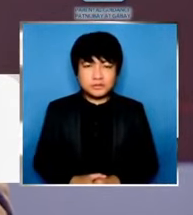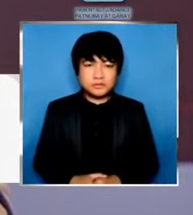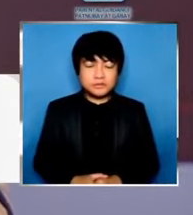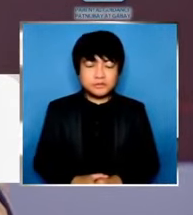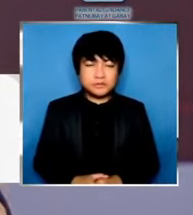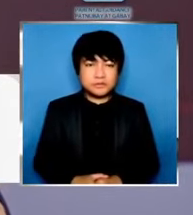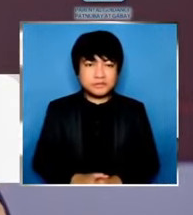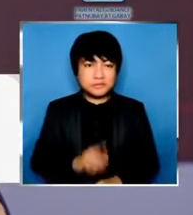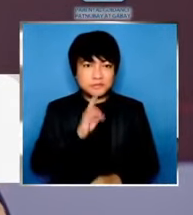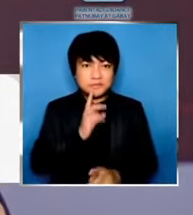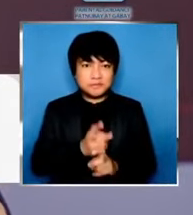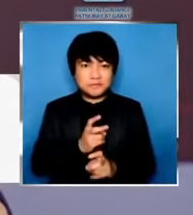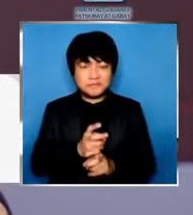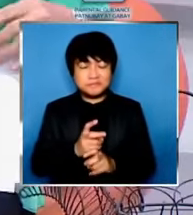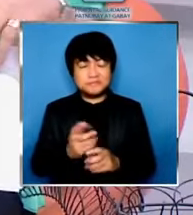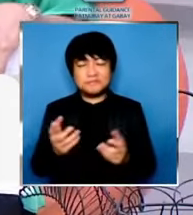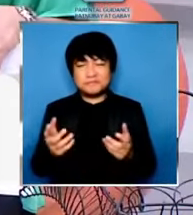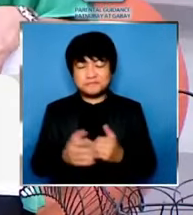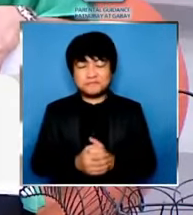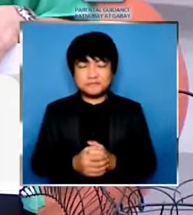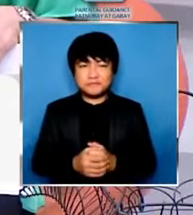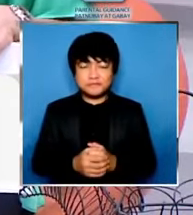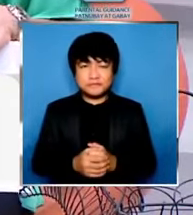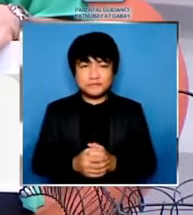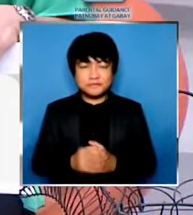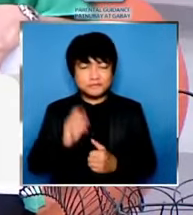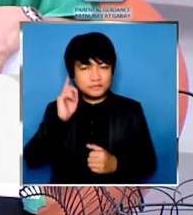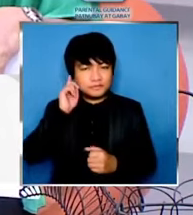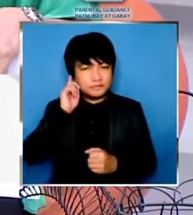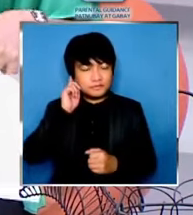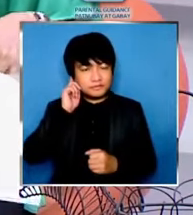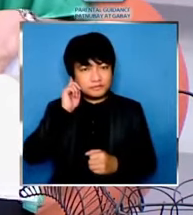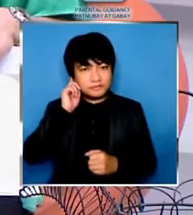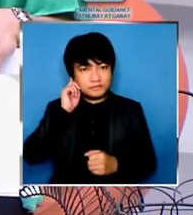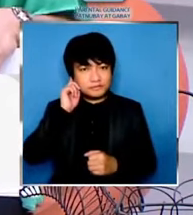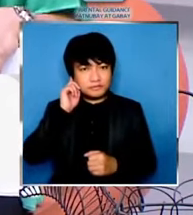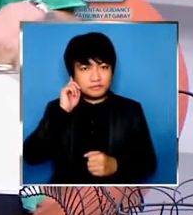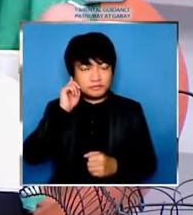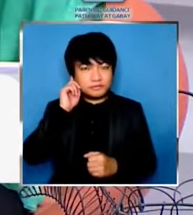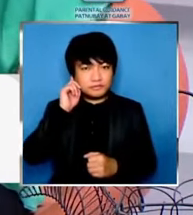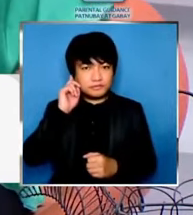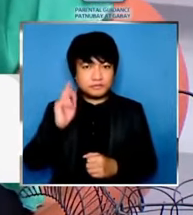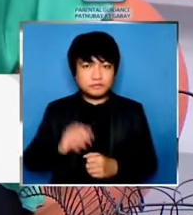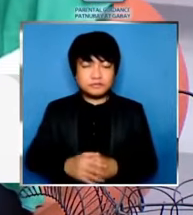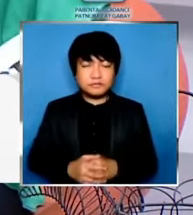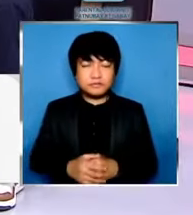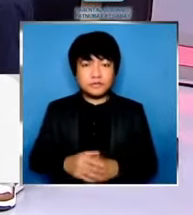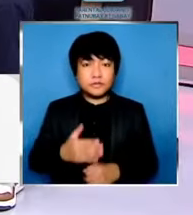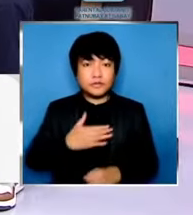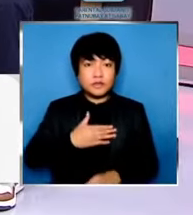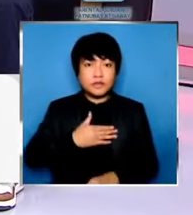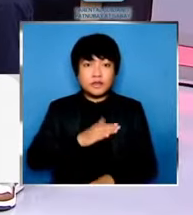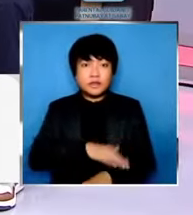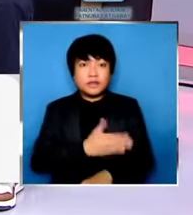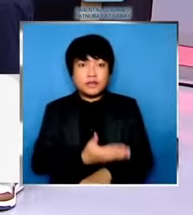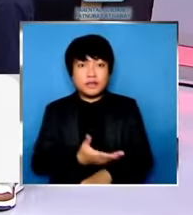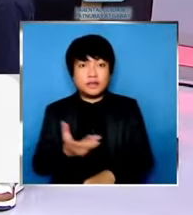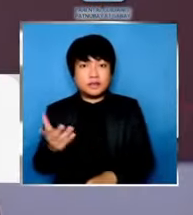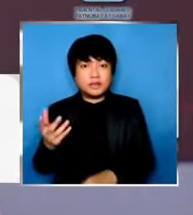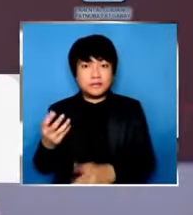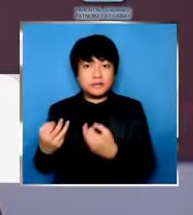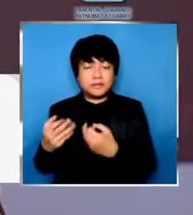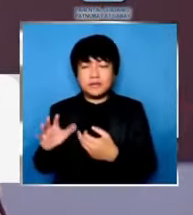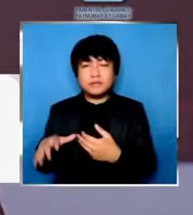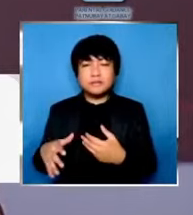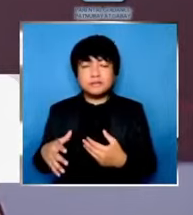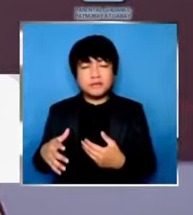mga Chelsea. Oh. Ito baka anak ko, pag nag-usap-usap, hindi ko maintindihan. Yun lang ang ano nila. Yung anak ko ngayon, misa siya, sige, punta tayo rito sa ganito anak, ganyan. Bigla